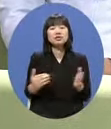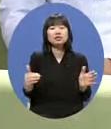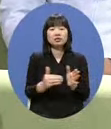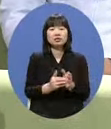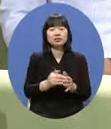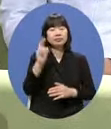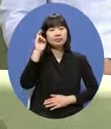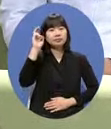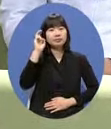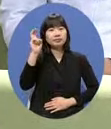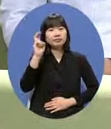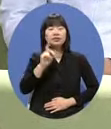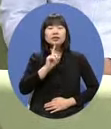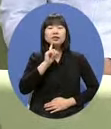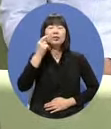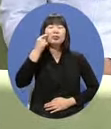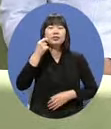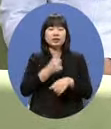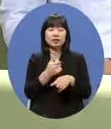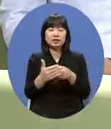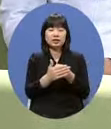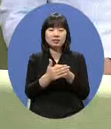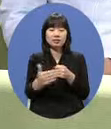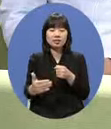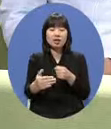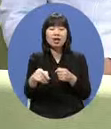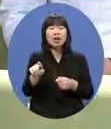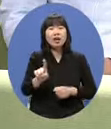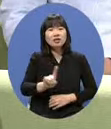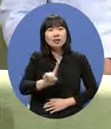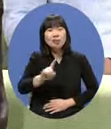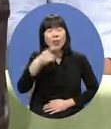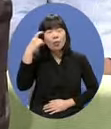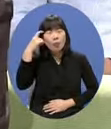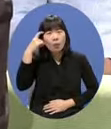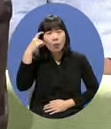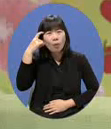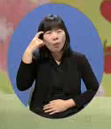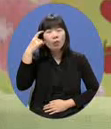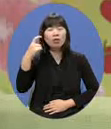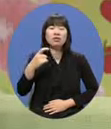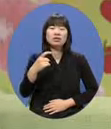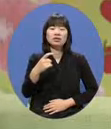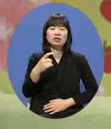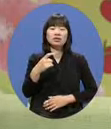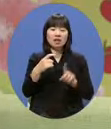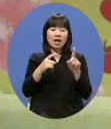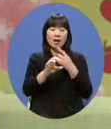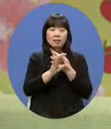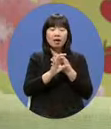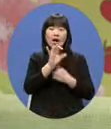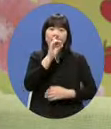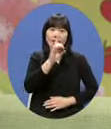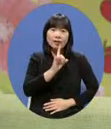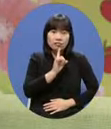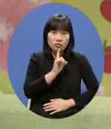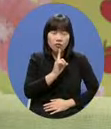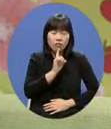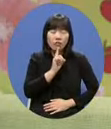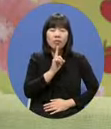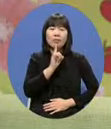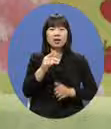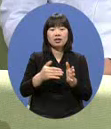텐데 그 말을 못 해서 이게 뭐예요 이건 하면 안 되는 거죠 막 얘기를